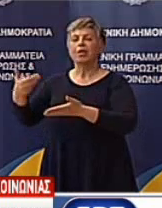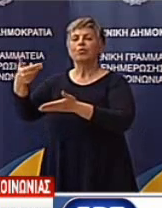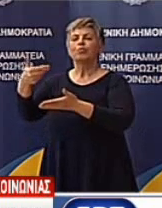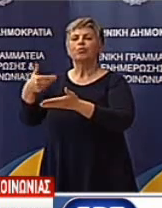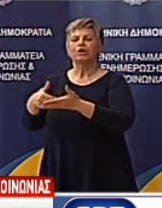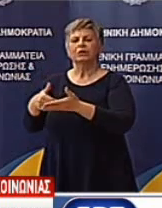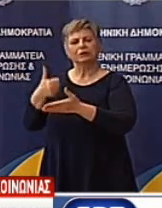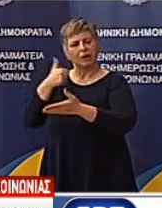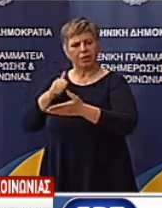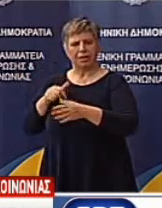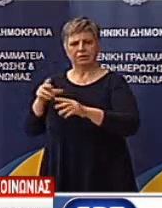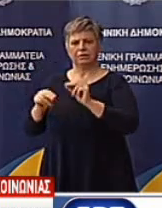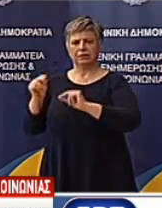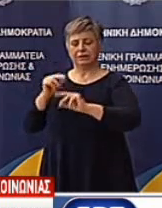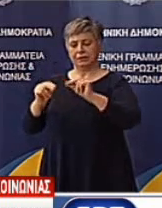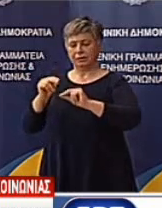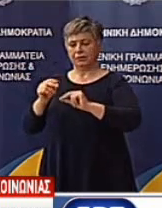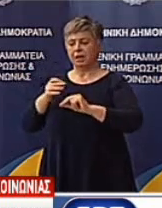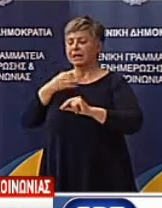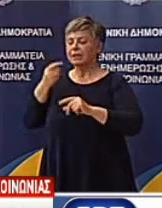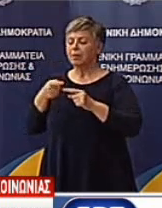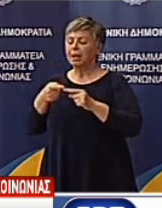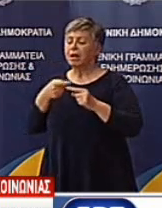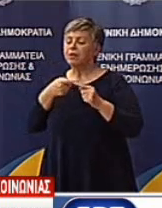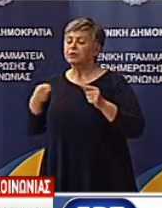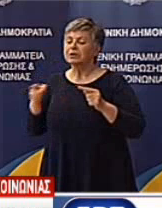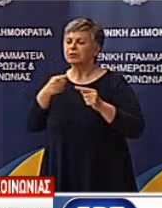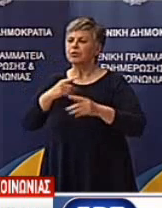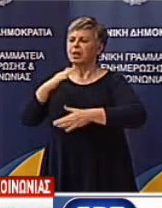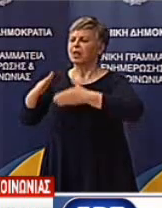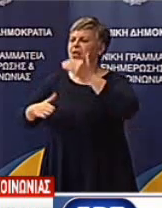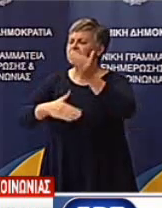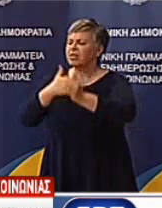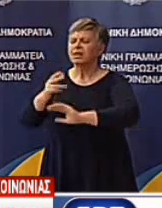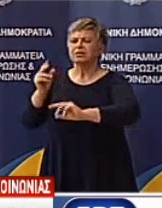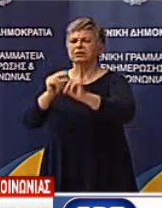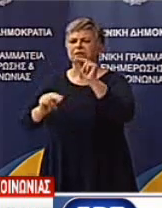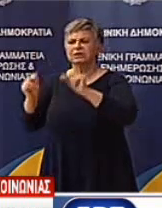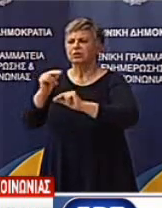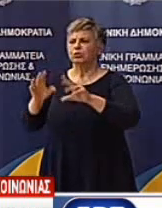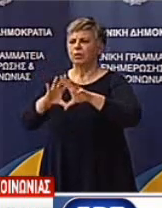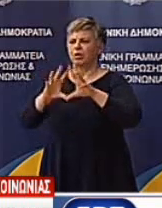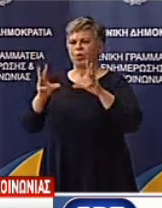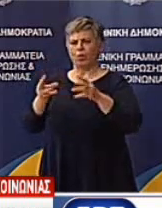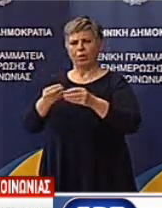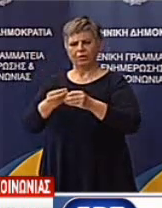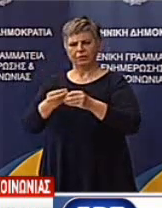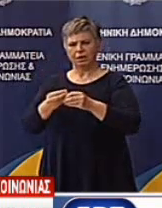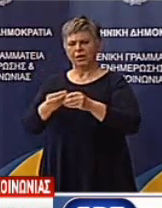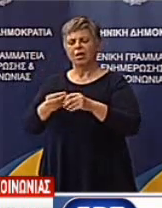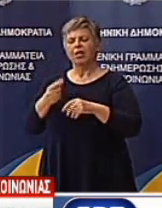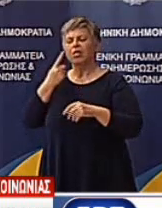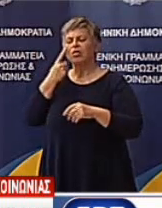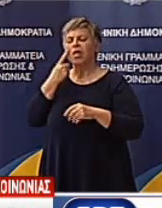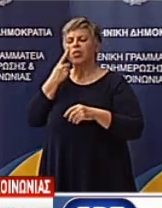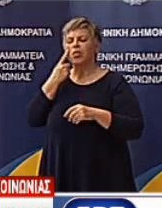είναι, αφού τελειώσει αυτής της εβδομάδας η διαδικασία, δηλαδή θα γίνουν μια πρώτη συζήτηση